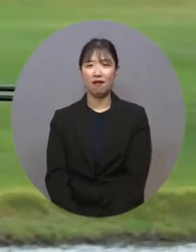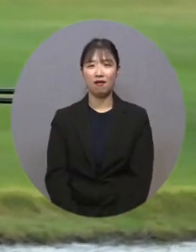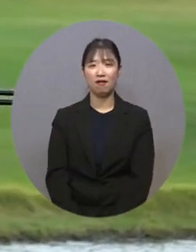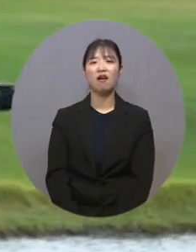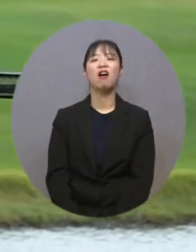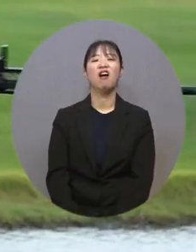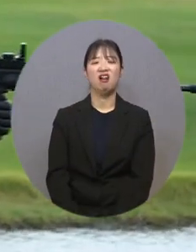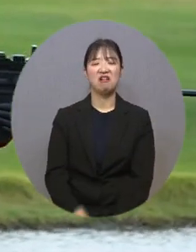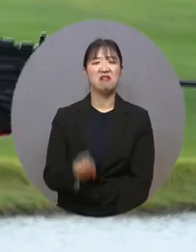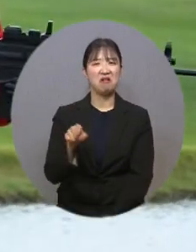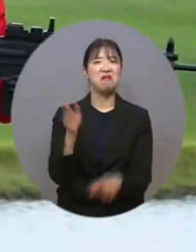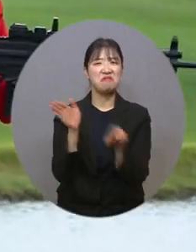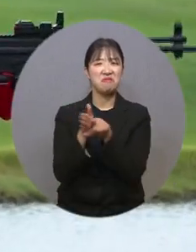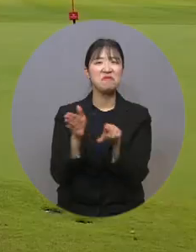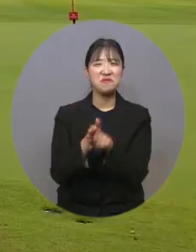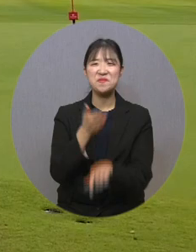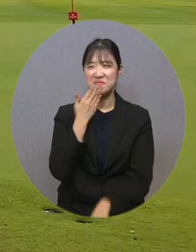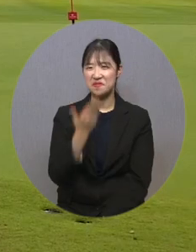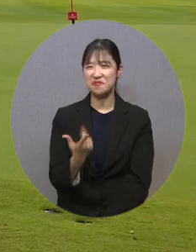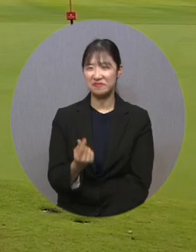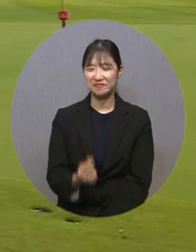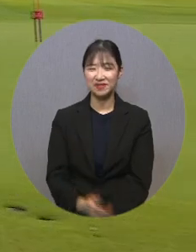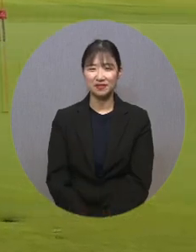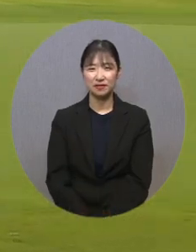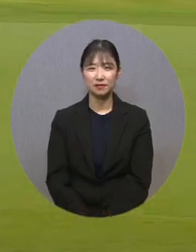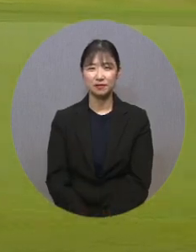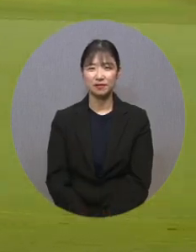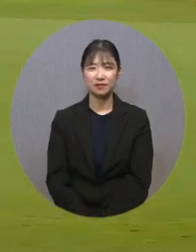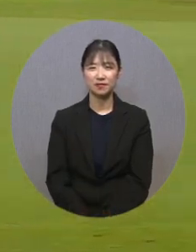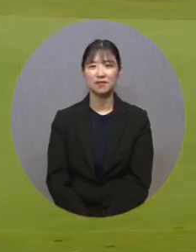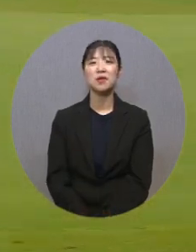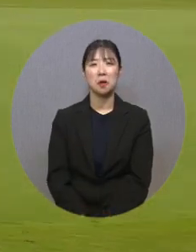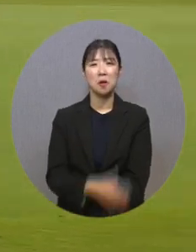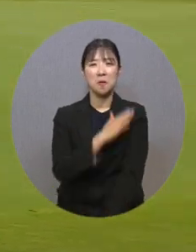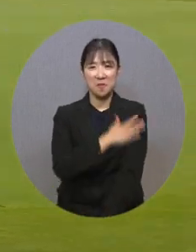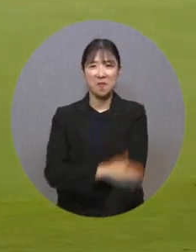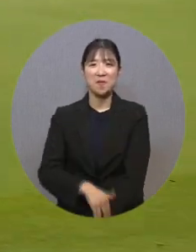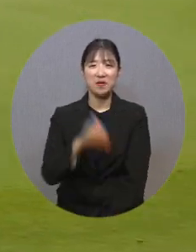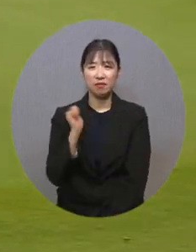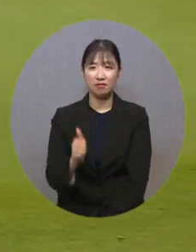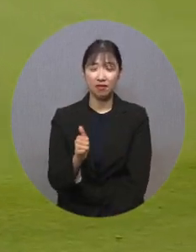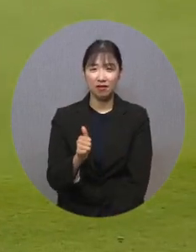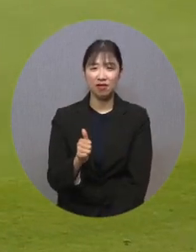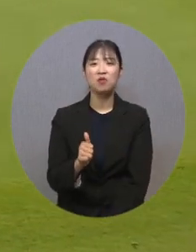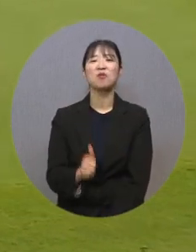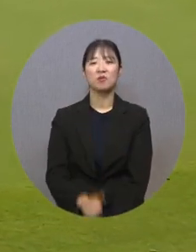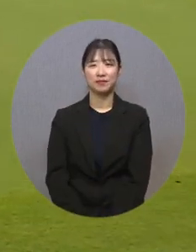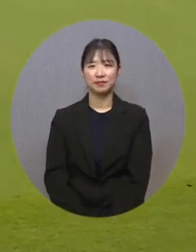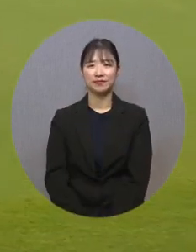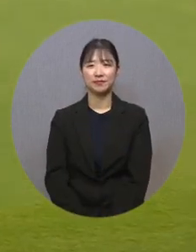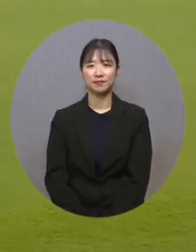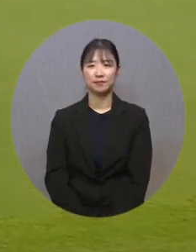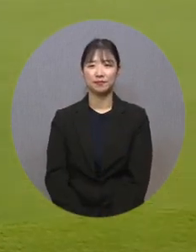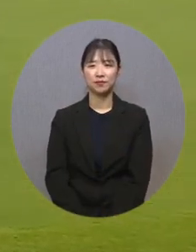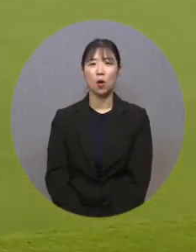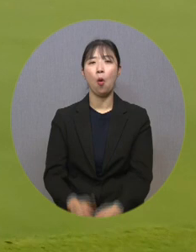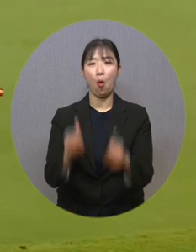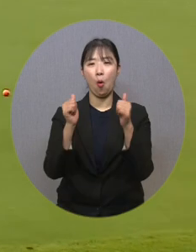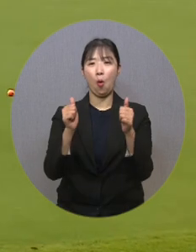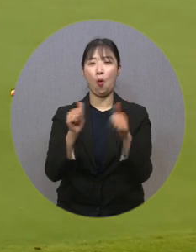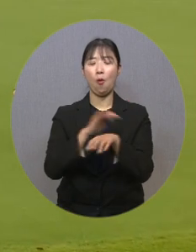믿고 보는 1번이네 진짜 믿고 보는 1번이야 아 나이스 오, 아웃 아, 너무 큰가? 아 잘 쳤어 잘 쳤어 와. 나이스 아웃